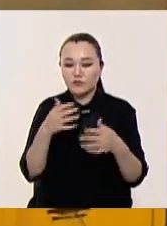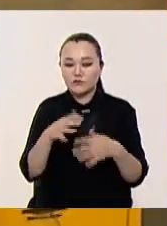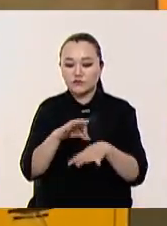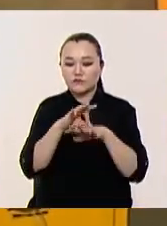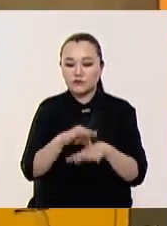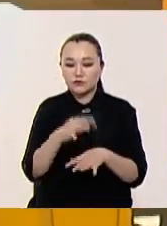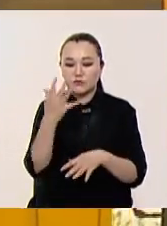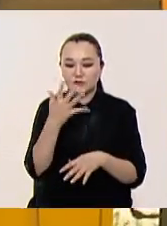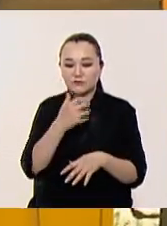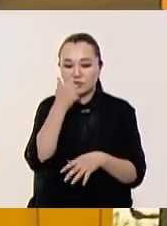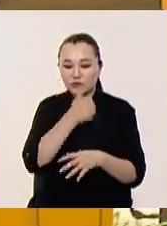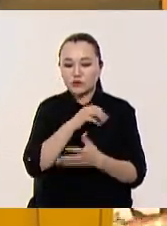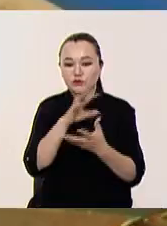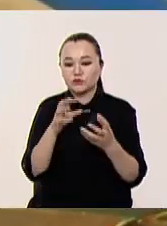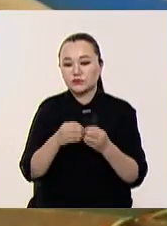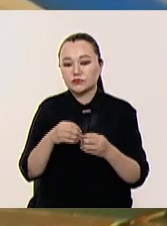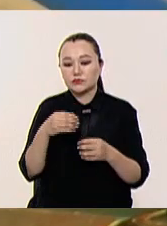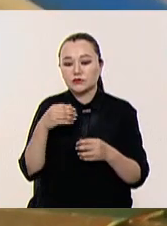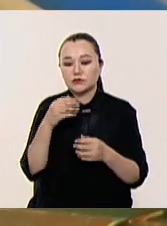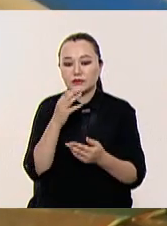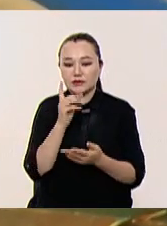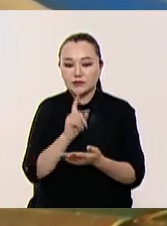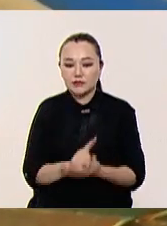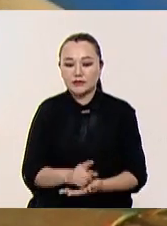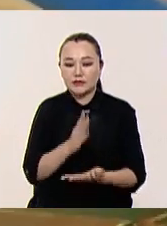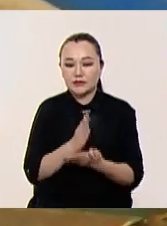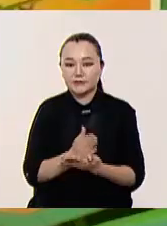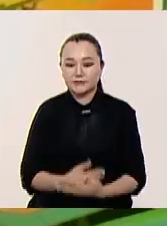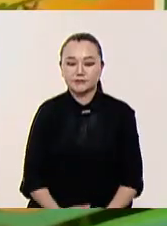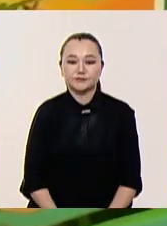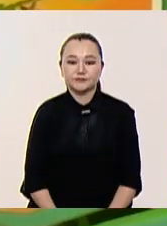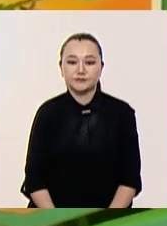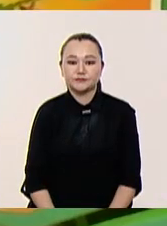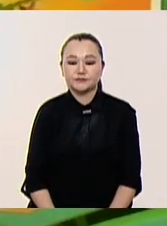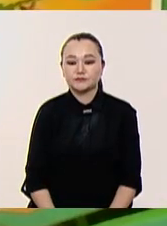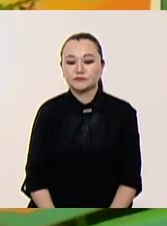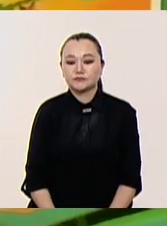5-й год. И не безрезультатно. АДИНА СМАГУЛОВА, Рената Балхаиров, Информбюро Алматы.